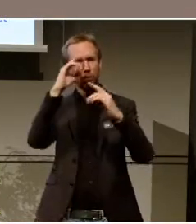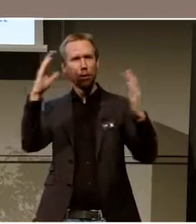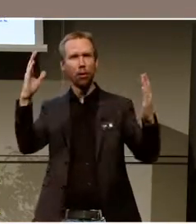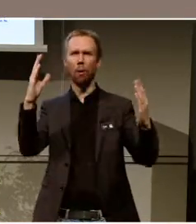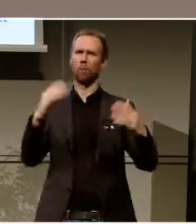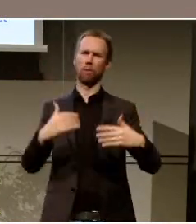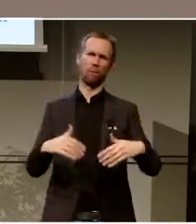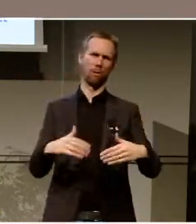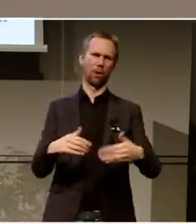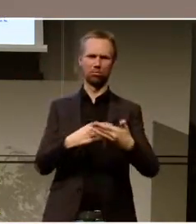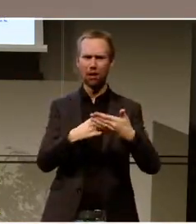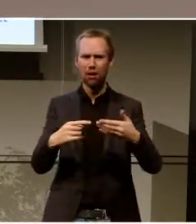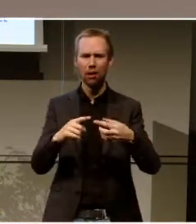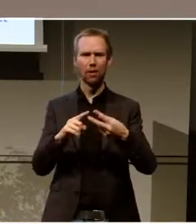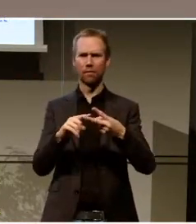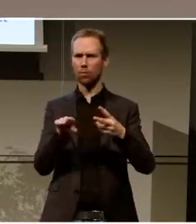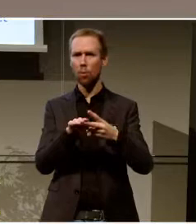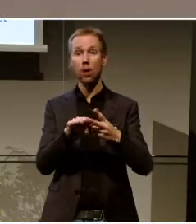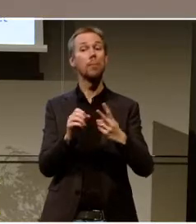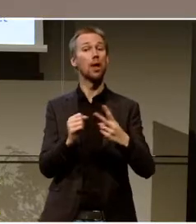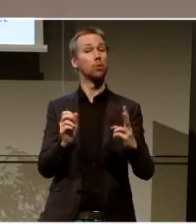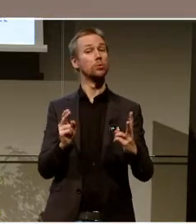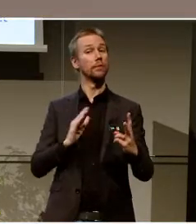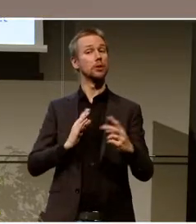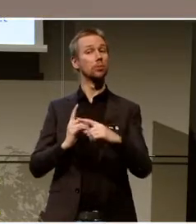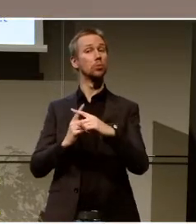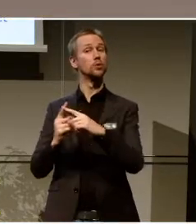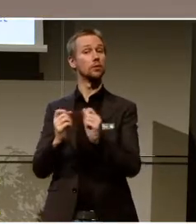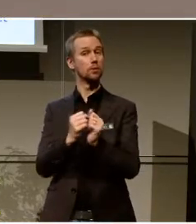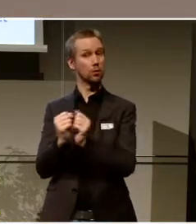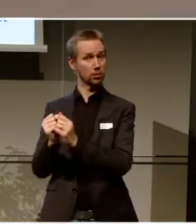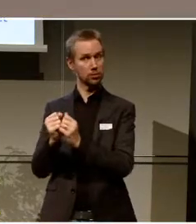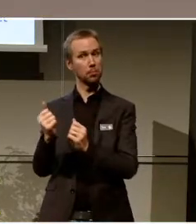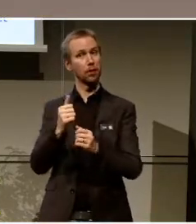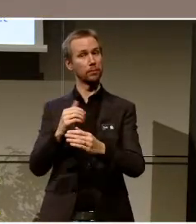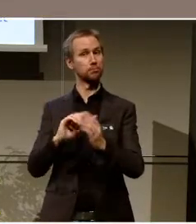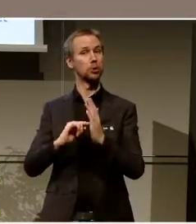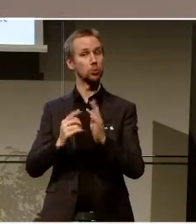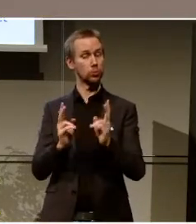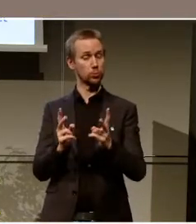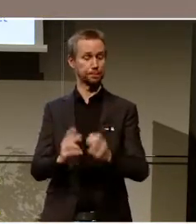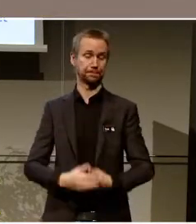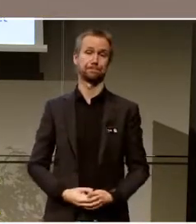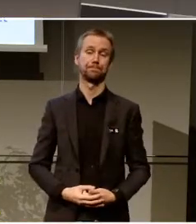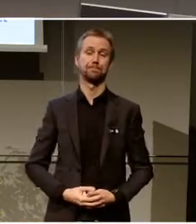finns faktiskt positiva sidor också som ibland behöver lyftas.